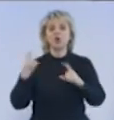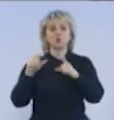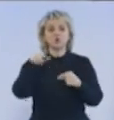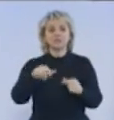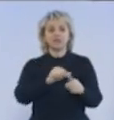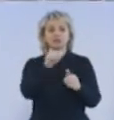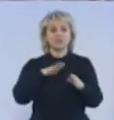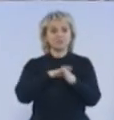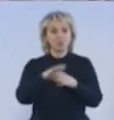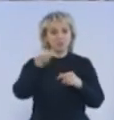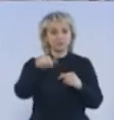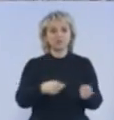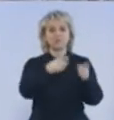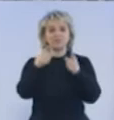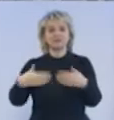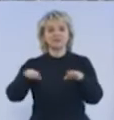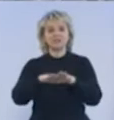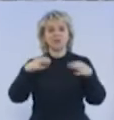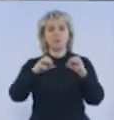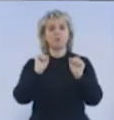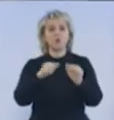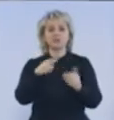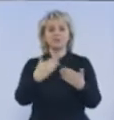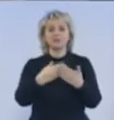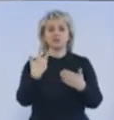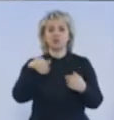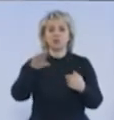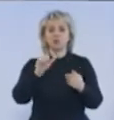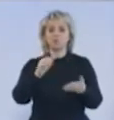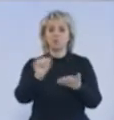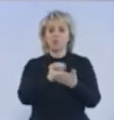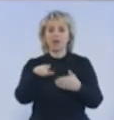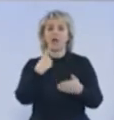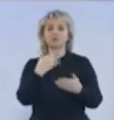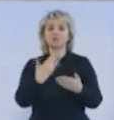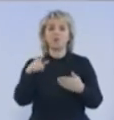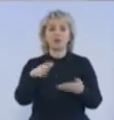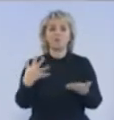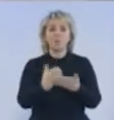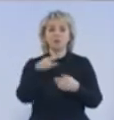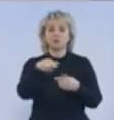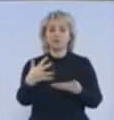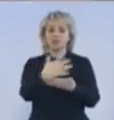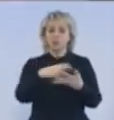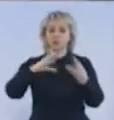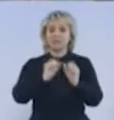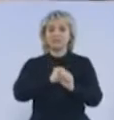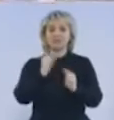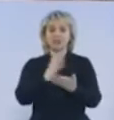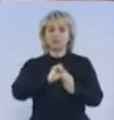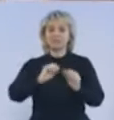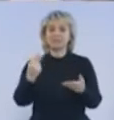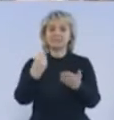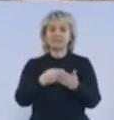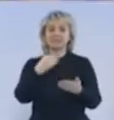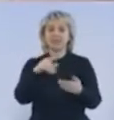час забивается под завязку. Перевести таким транспортом можно около 3 тонн бумаги. А сказать, сколько получит за собранный объем, сразу нельзя. Цена зависит